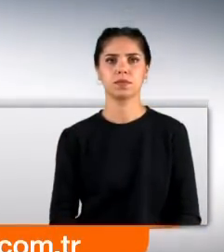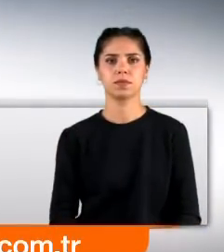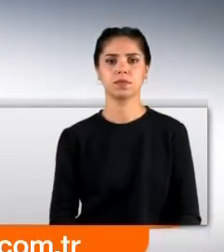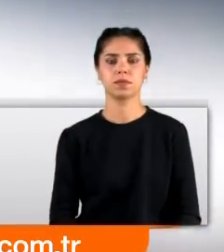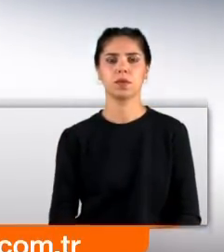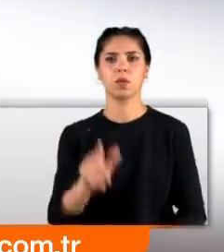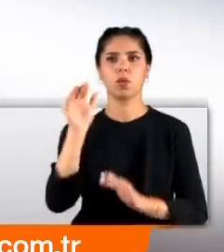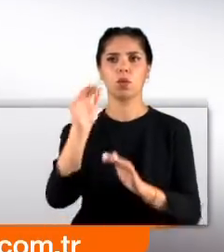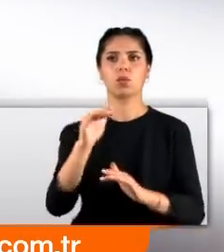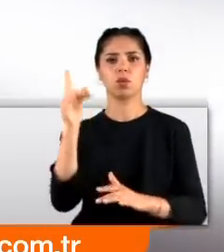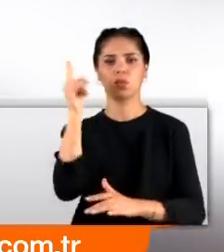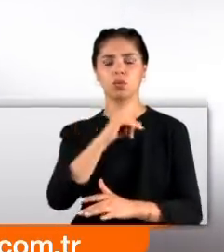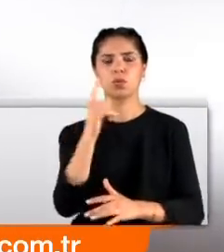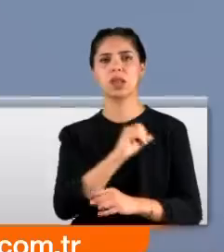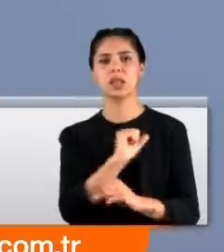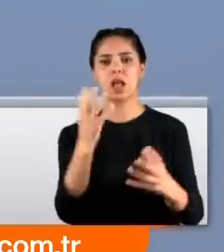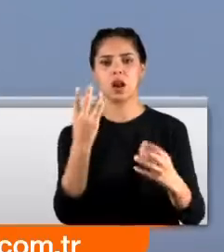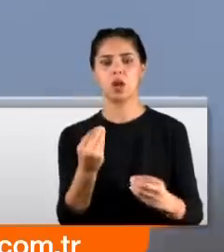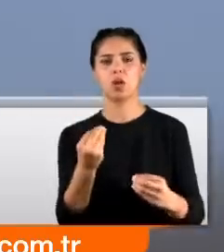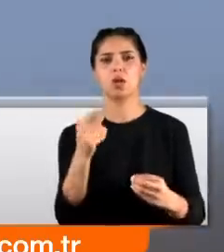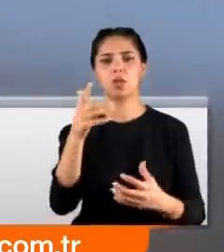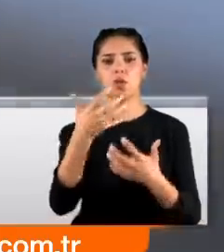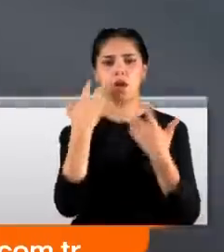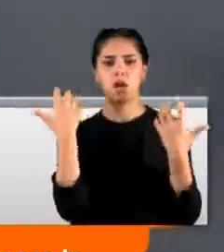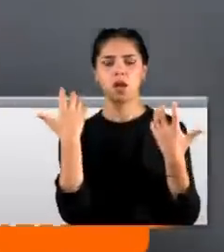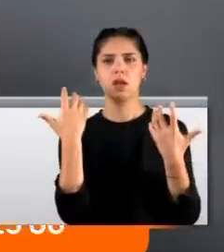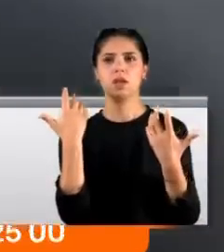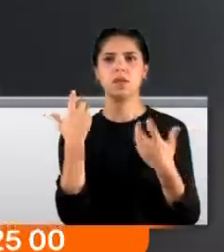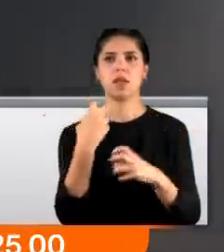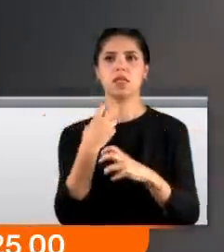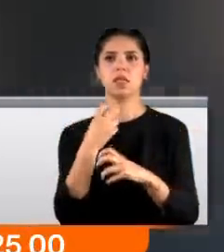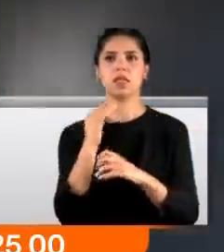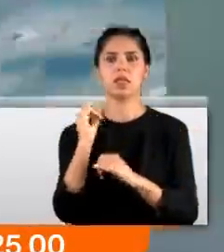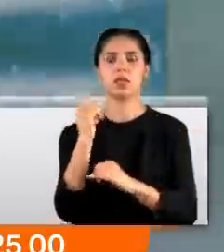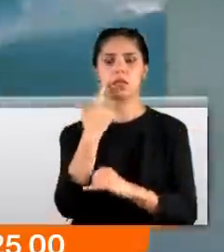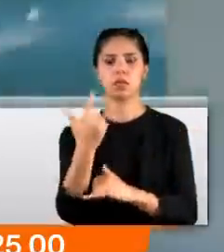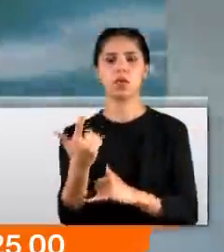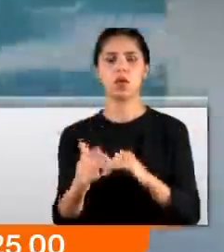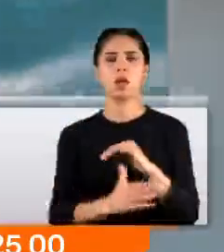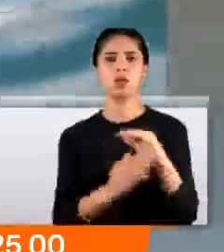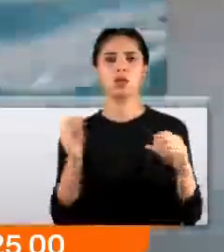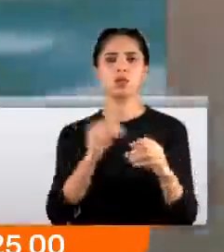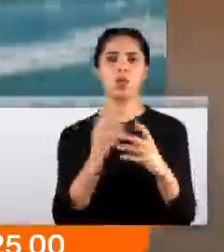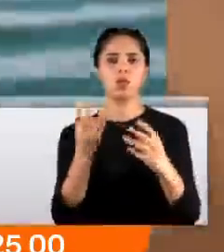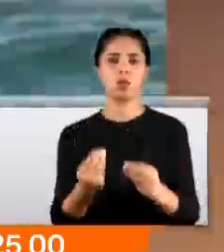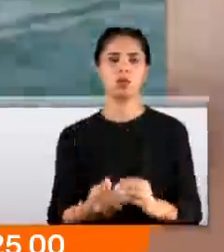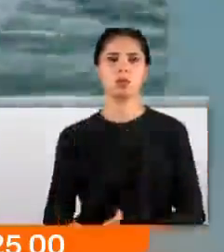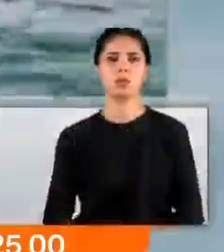Gördüğü ilginin kurbanı olan Freya şimdi tepkilere rağmen hayatına son verilmesiyle de tartışmaların odağında.